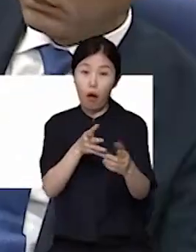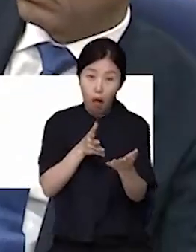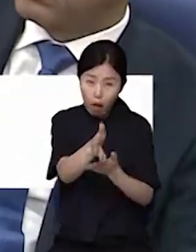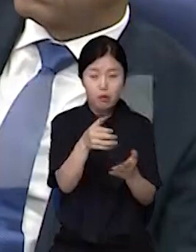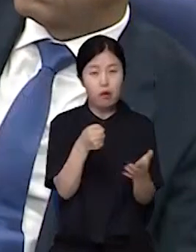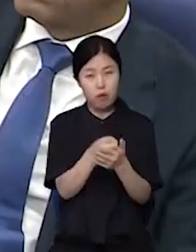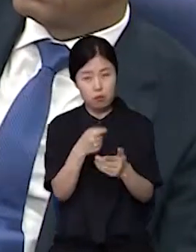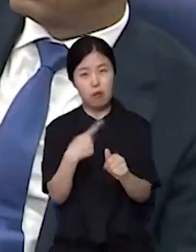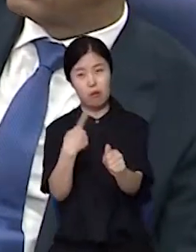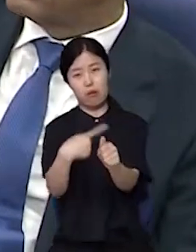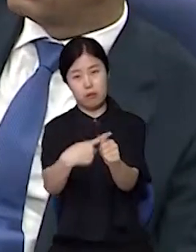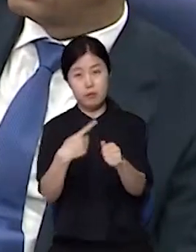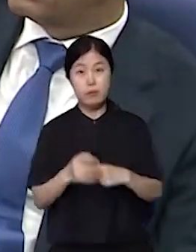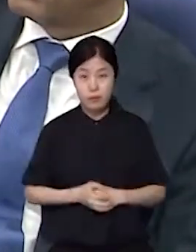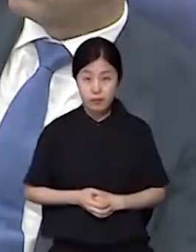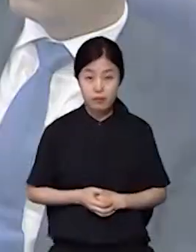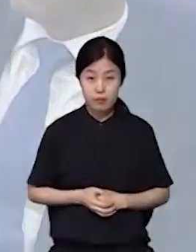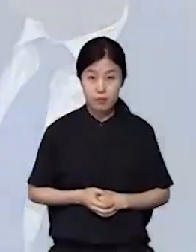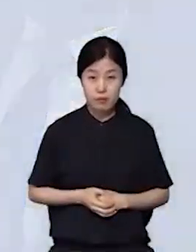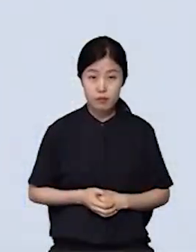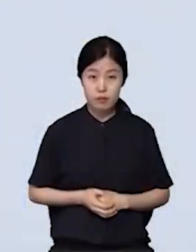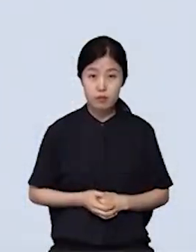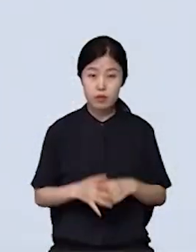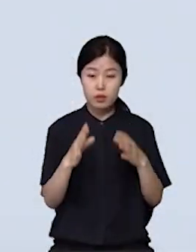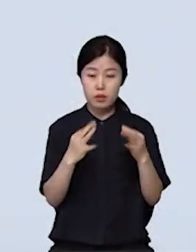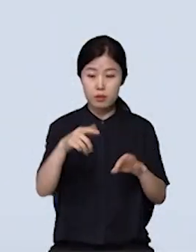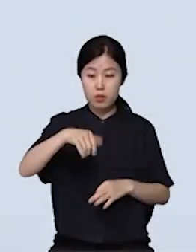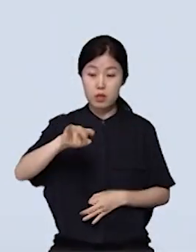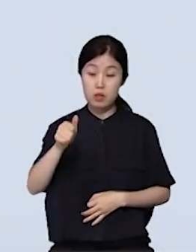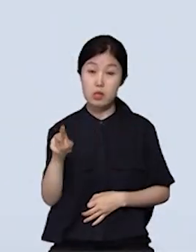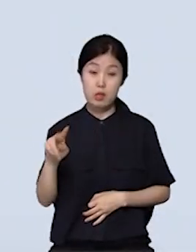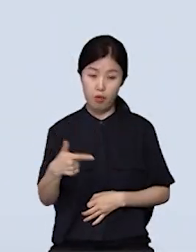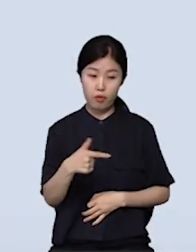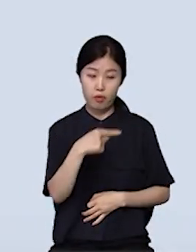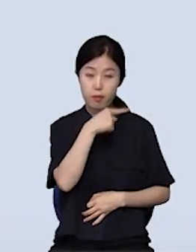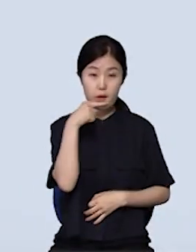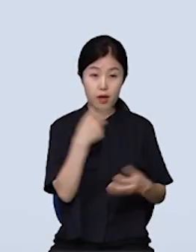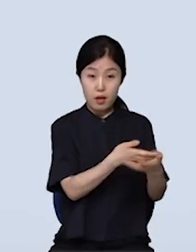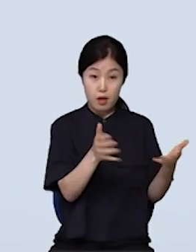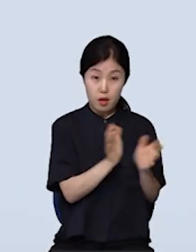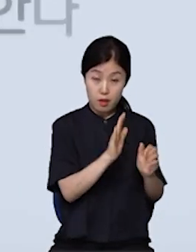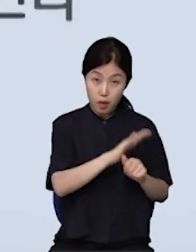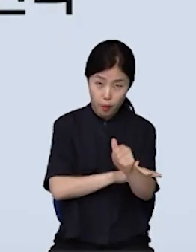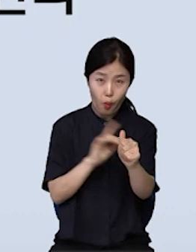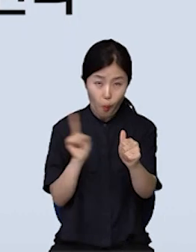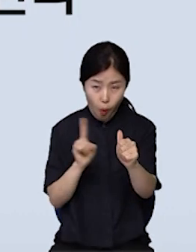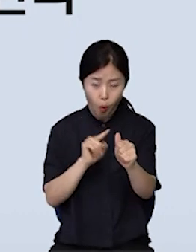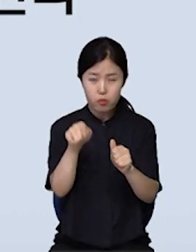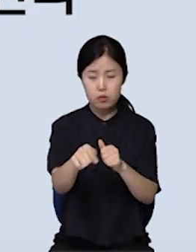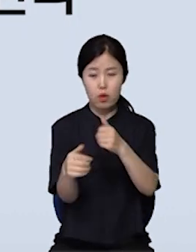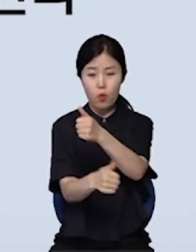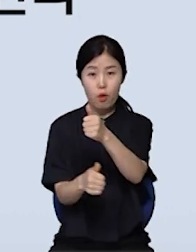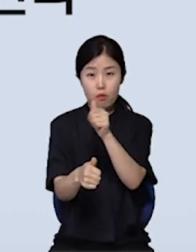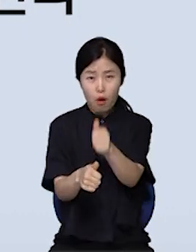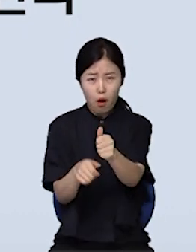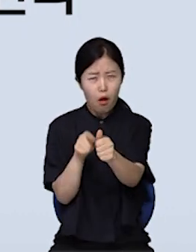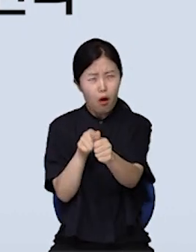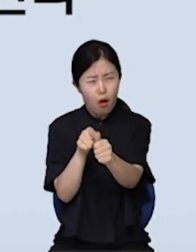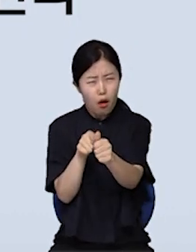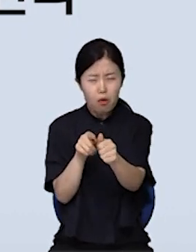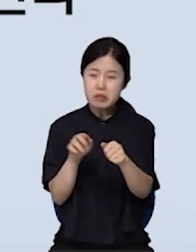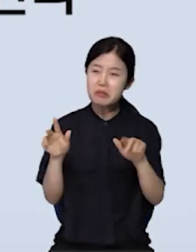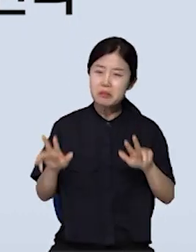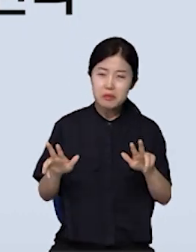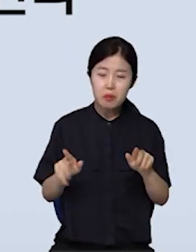혁신안이란 비판이 제기됩니다. 김기현 국민의힘 대표는 민주당 혁신위가 갈팡질팡 허공을 떠도는